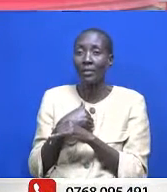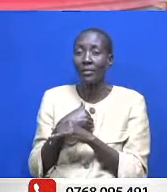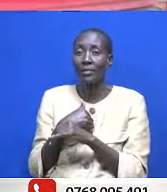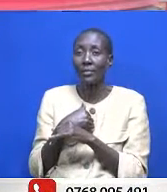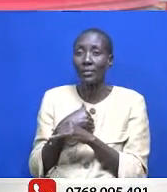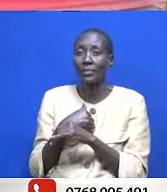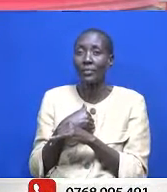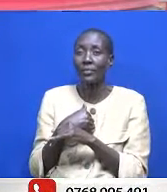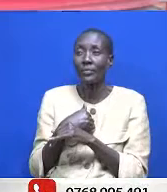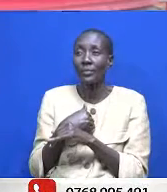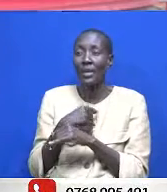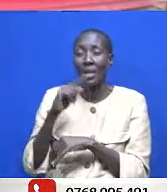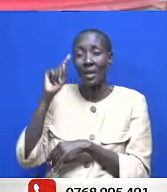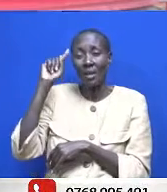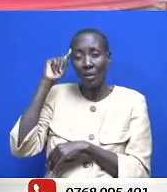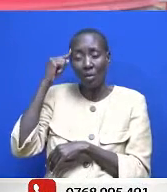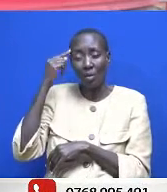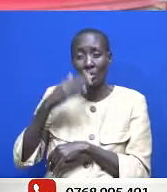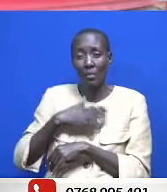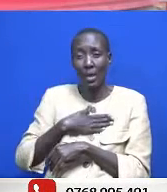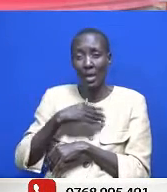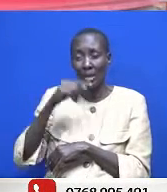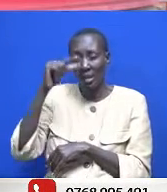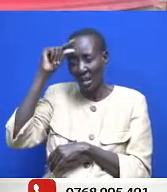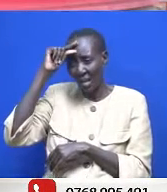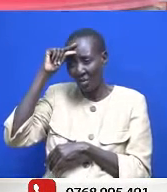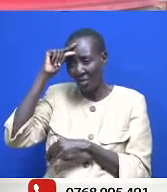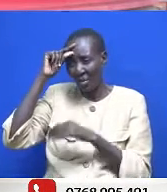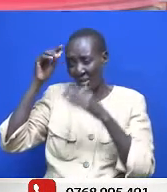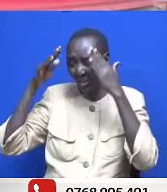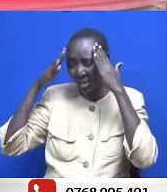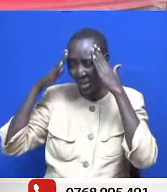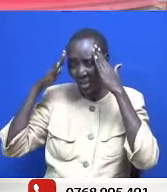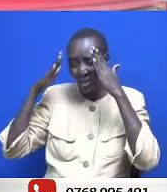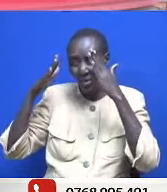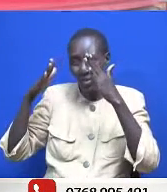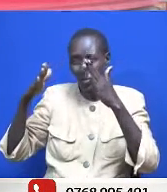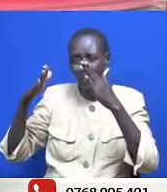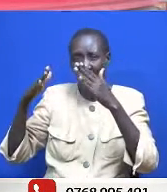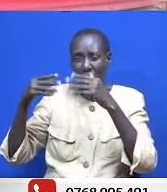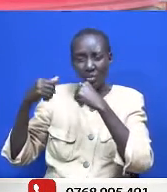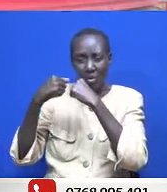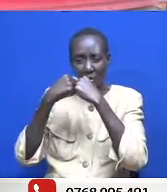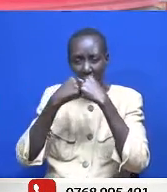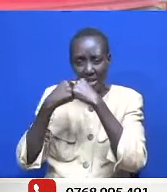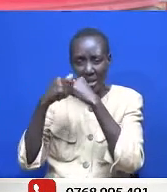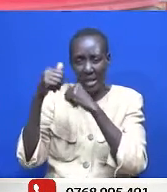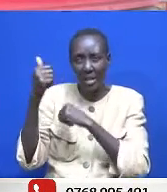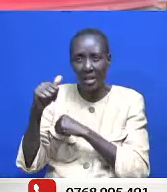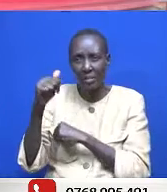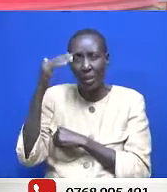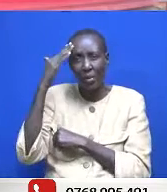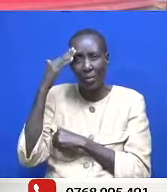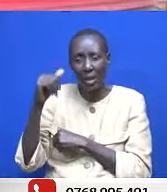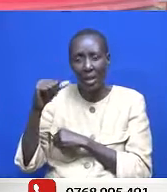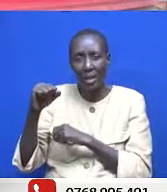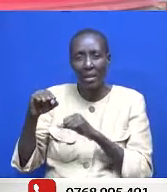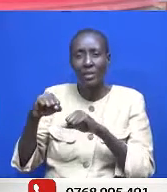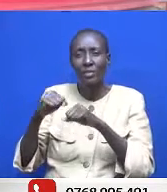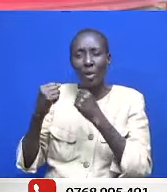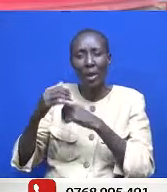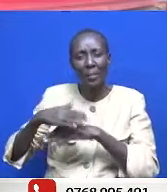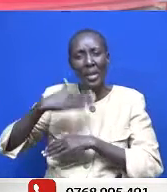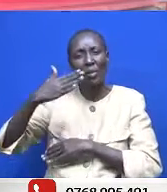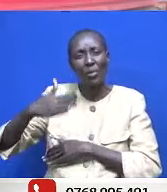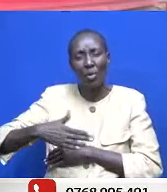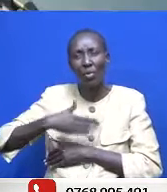katika fikiro langu, serikali haijachukua maanani mambo ya majanga, kwa sababu tumekuwa na majanga kila wakati,